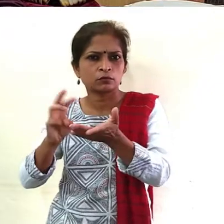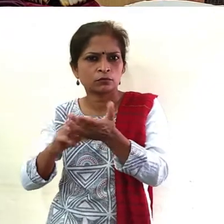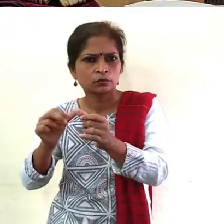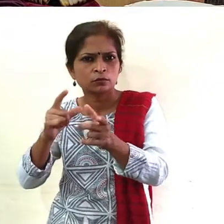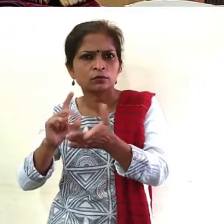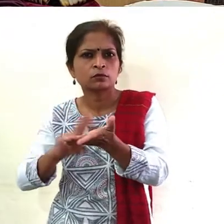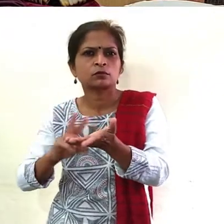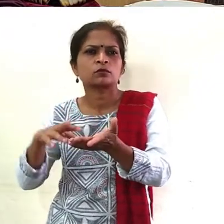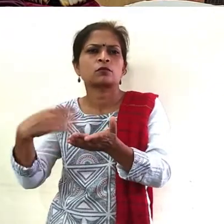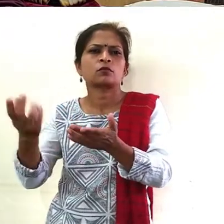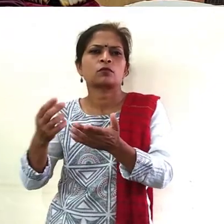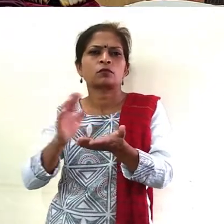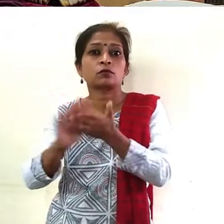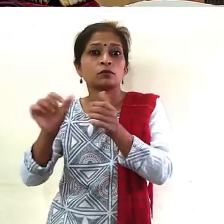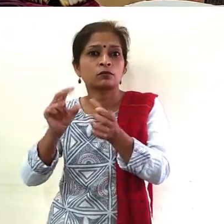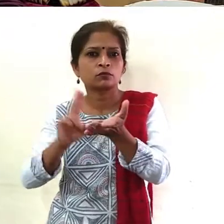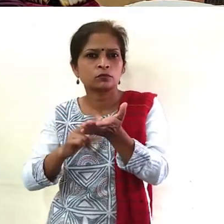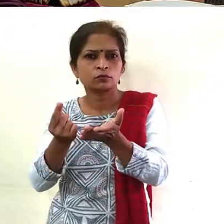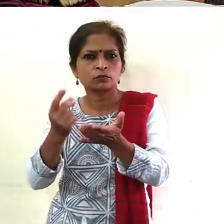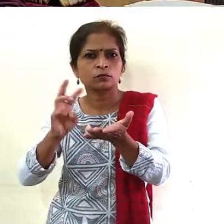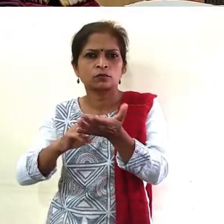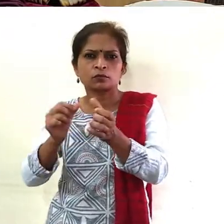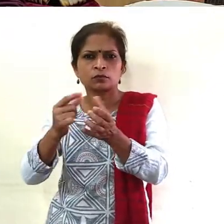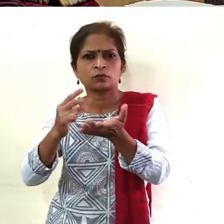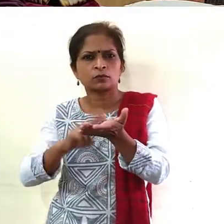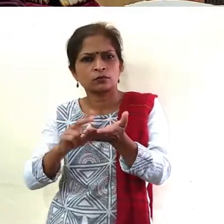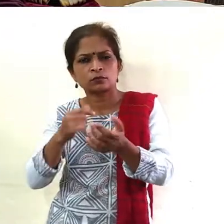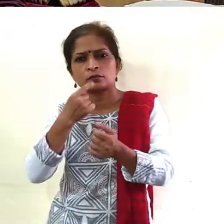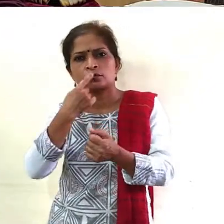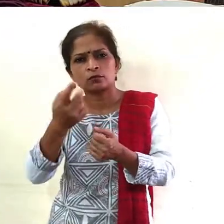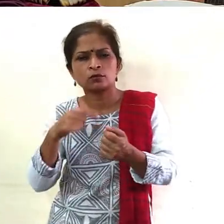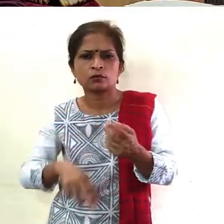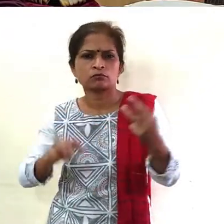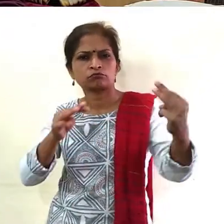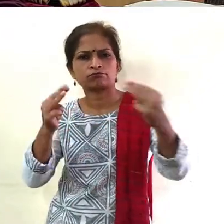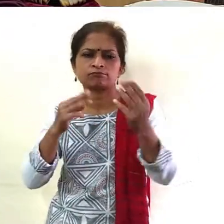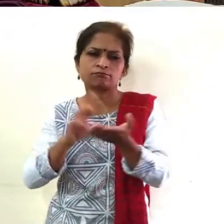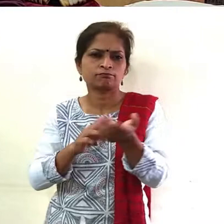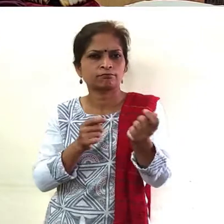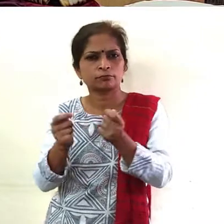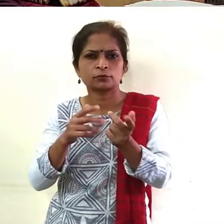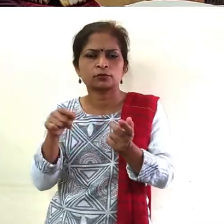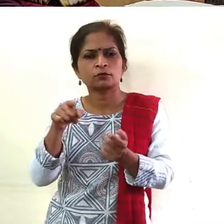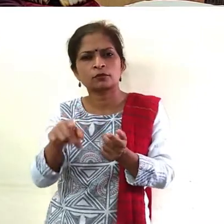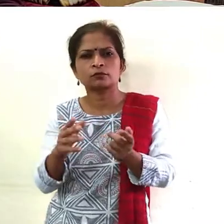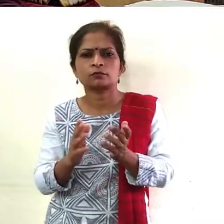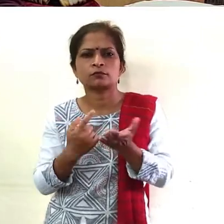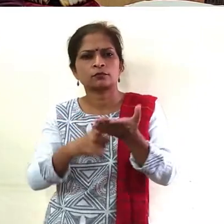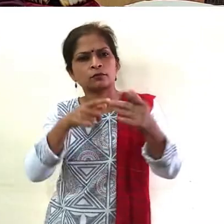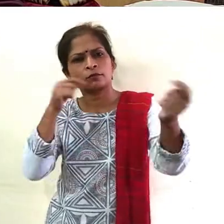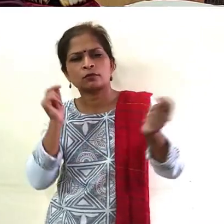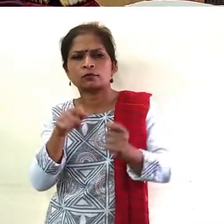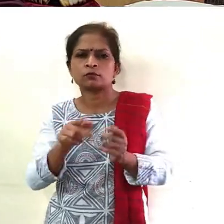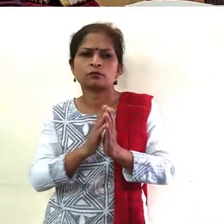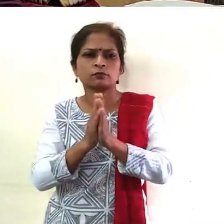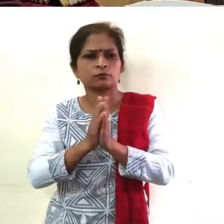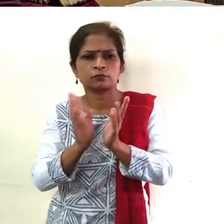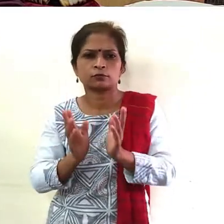युद्ध, आप आराधना कीजिए, मां का आह्वान कीजिए। 108 कमल के फूल ले आए